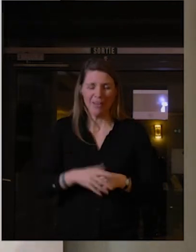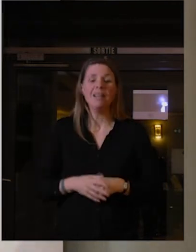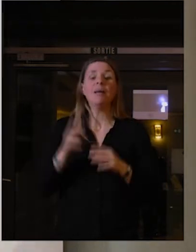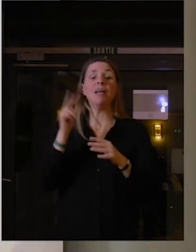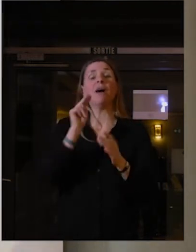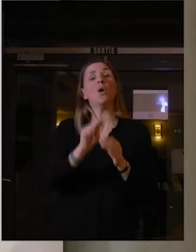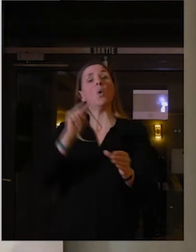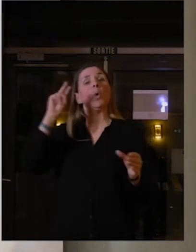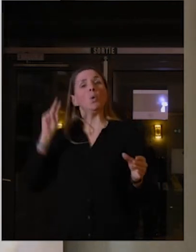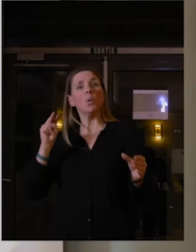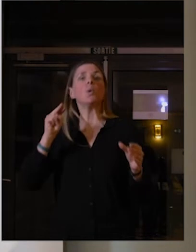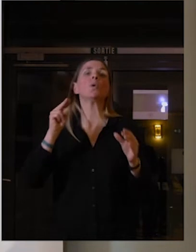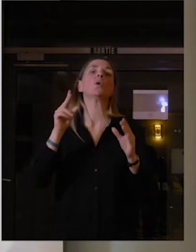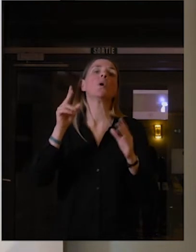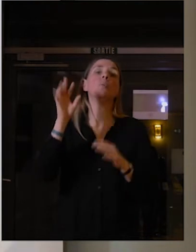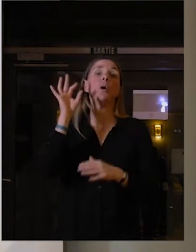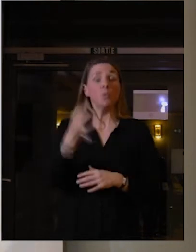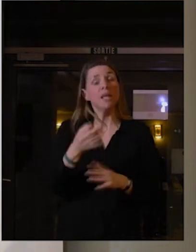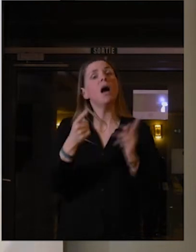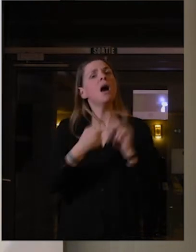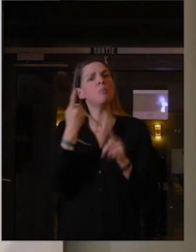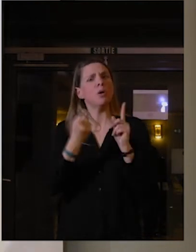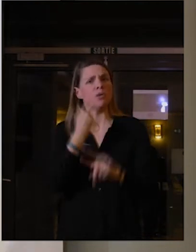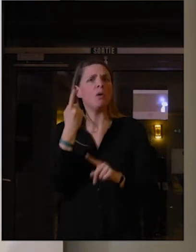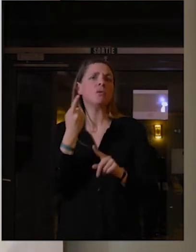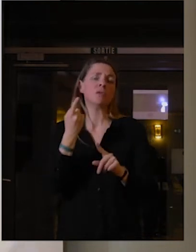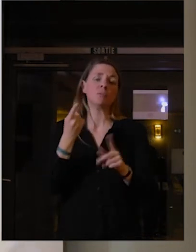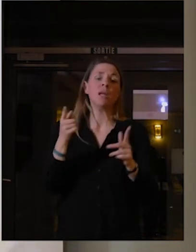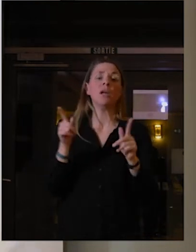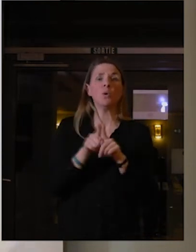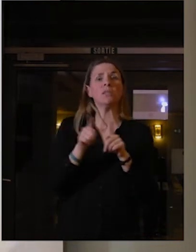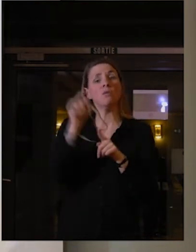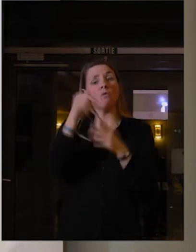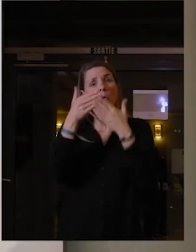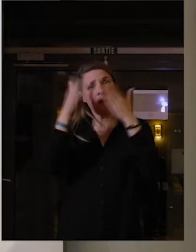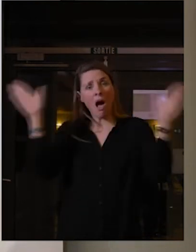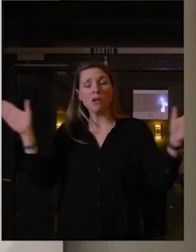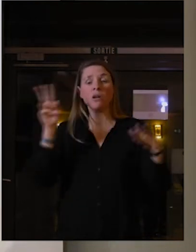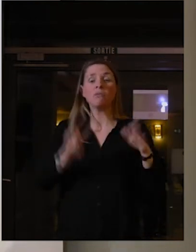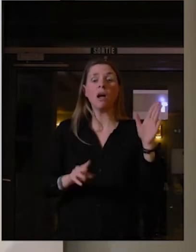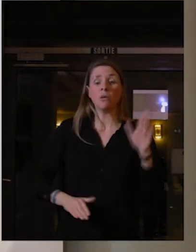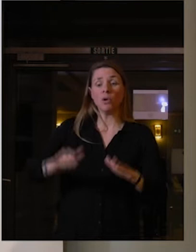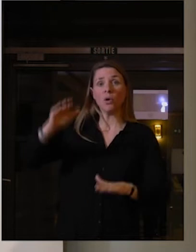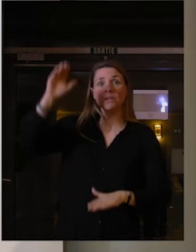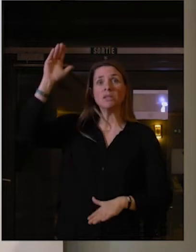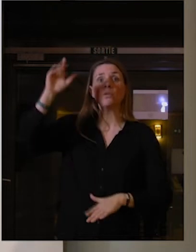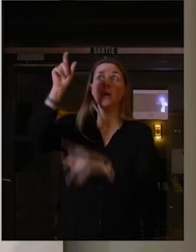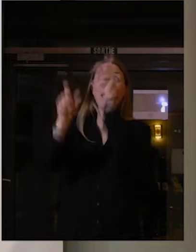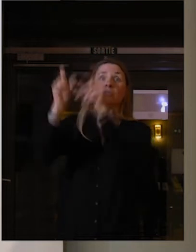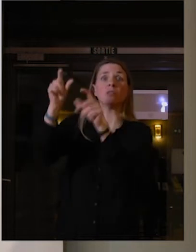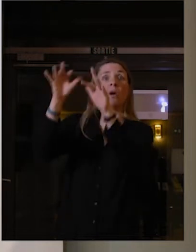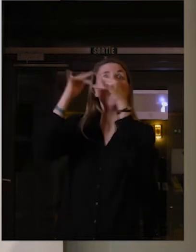compte que des modèles dans notre sport, oui, c'est important, mais pas que, il faut aussi voir un petit peu plus large. Moi, en grandissant, il y a pas mal de personnes qui m'ont